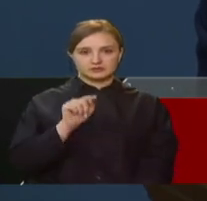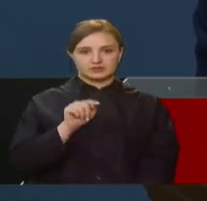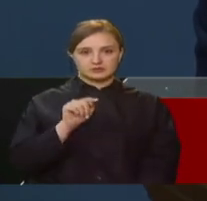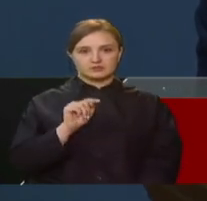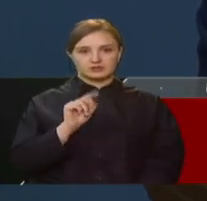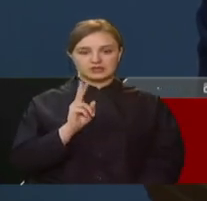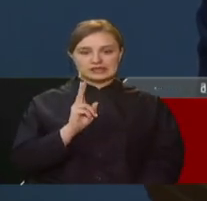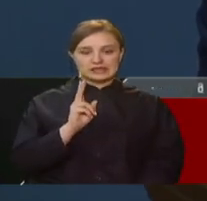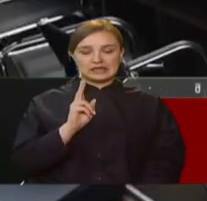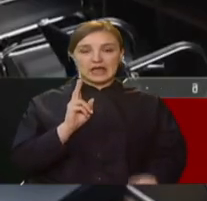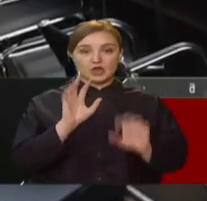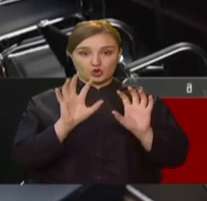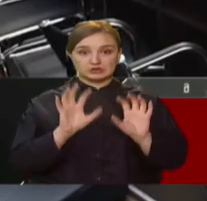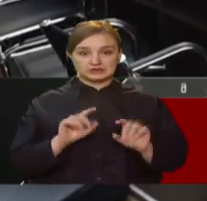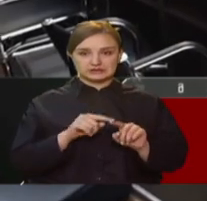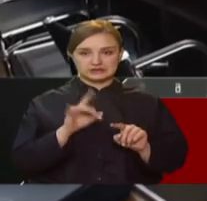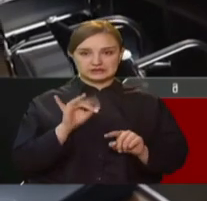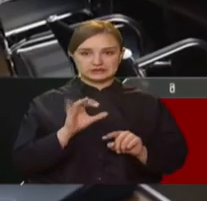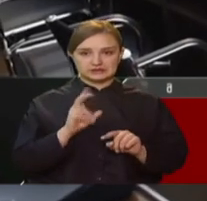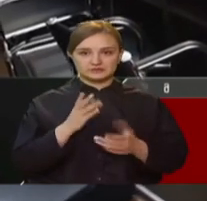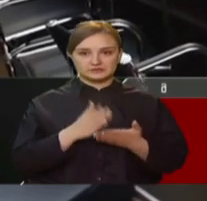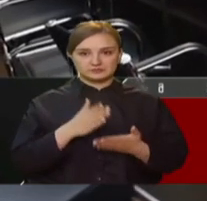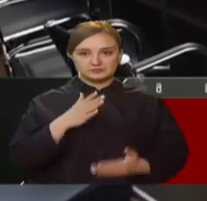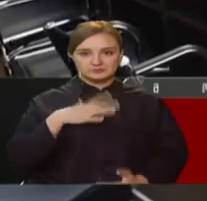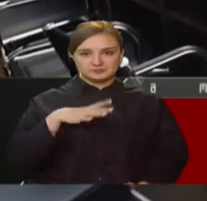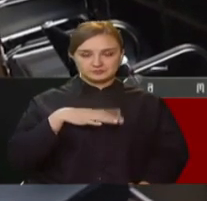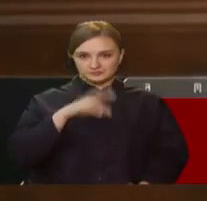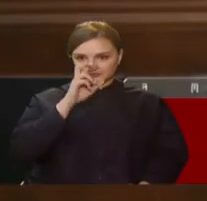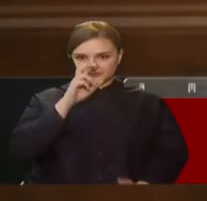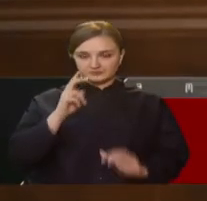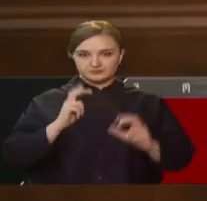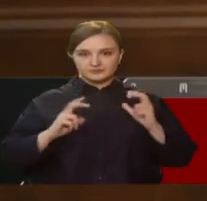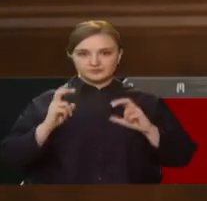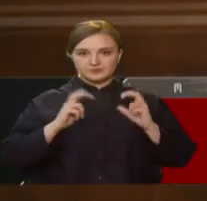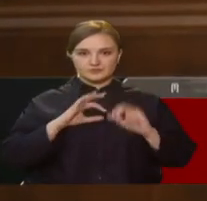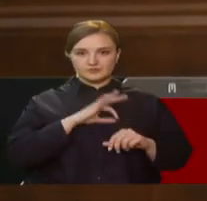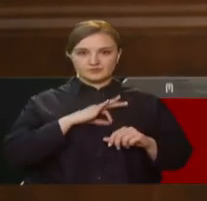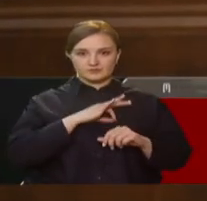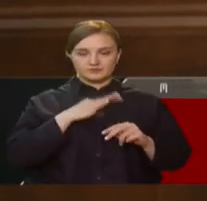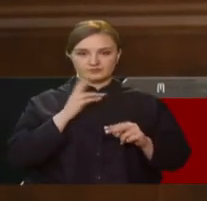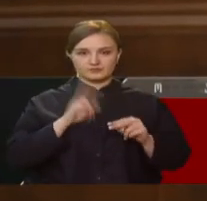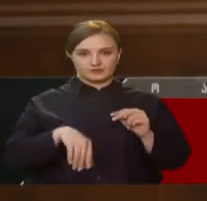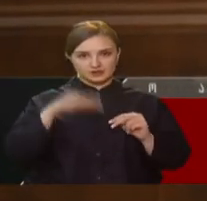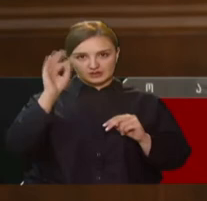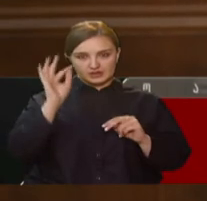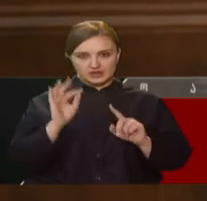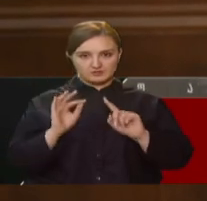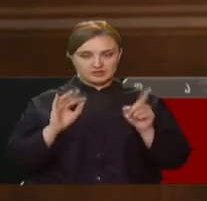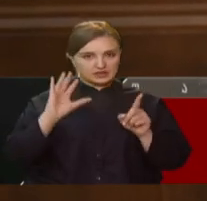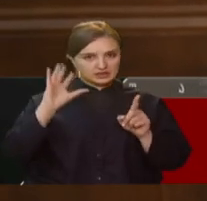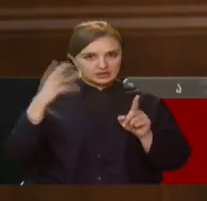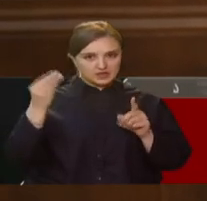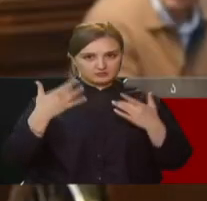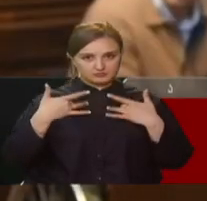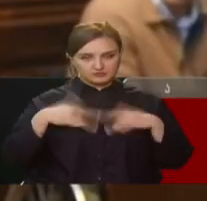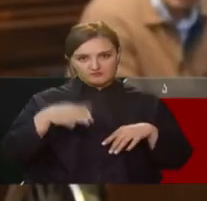კანონის რისკი სწორედ ეს არის. თბილისის სახელმწიფო უნივერსიტეტში იურიდიული ფაკულტეტის დასრულების შემდეგ, გერმანიაში, შემდეგ კი ნიდერლანდებში